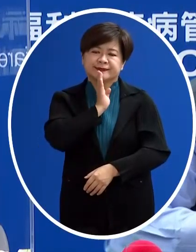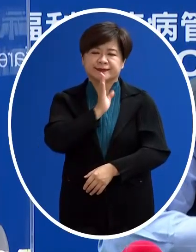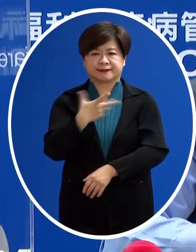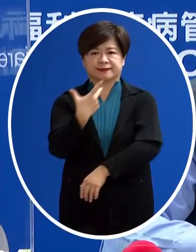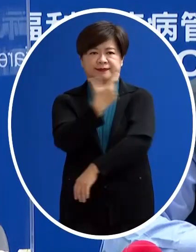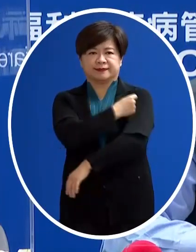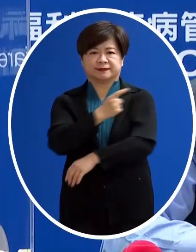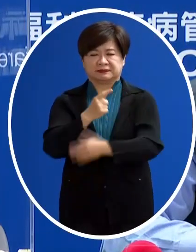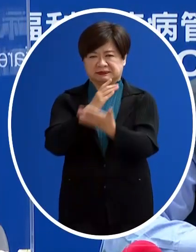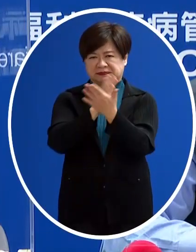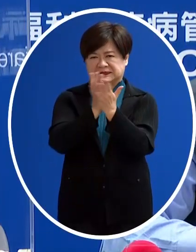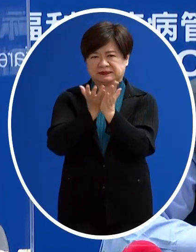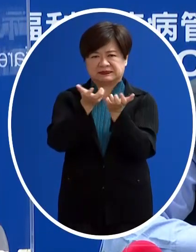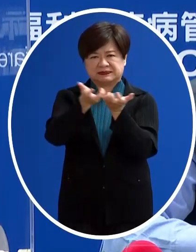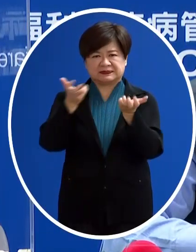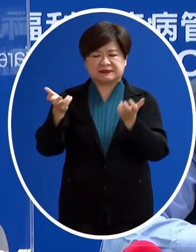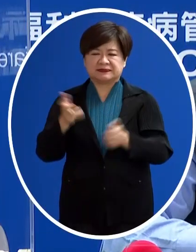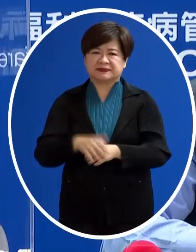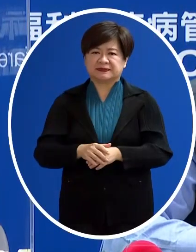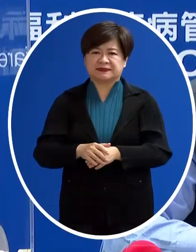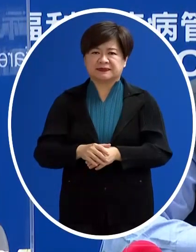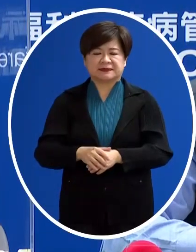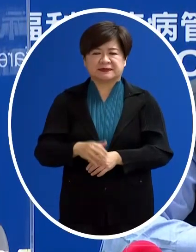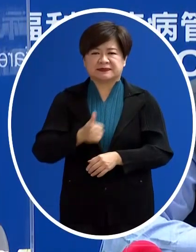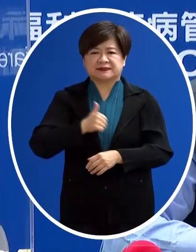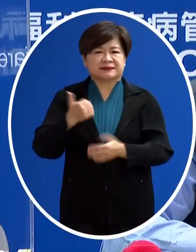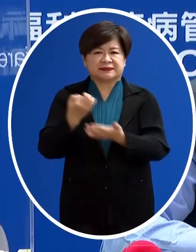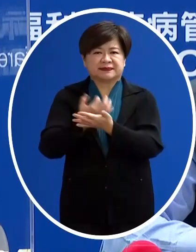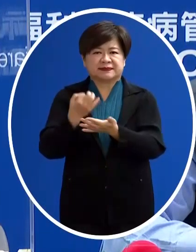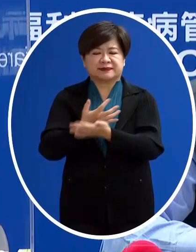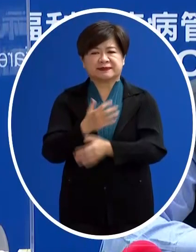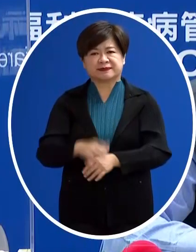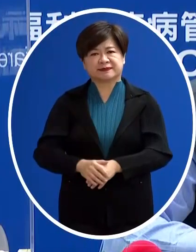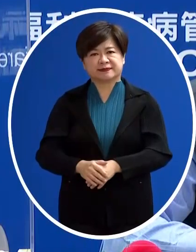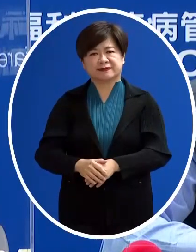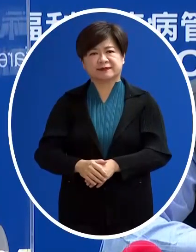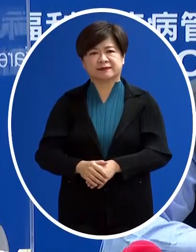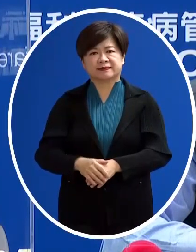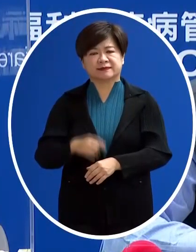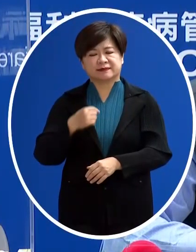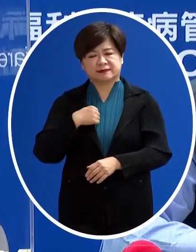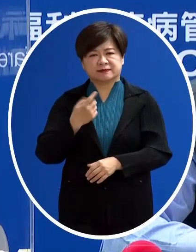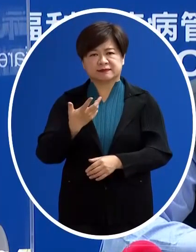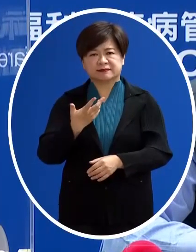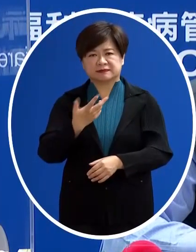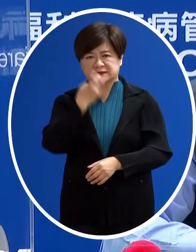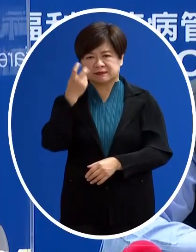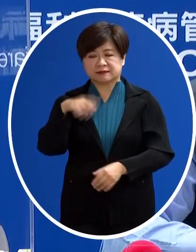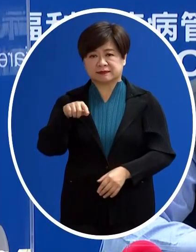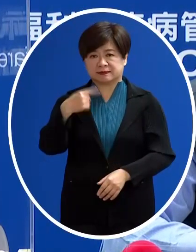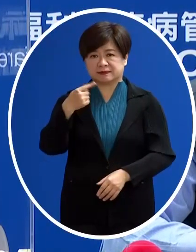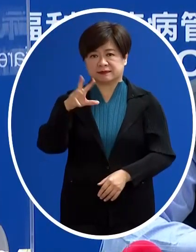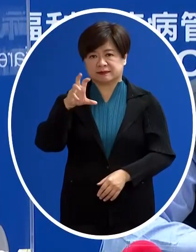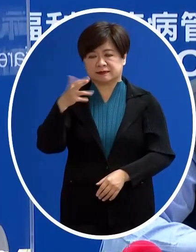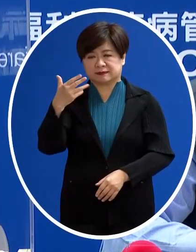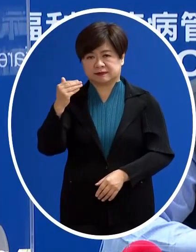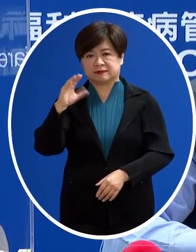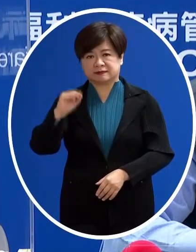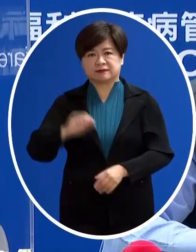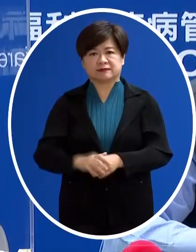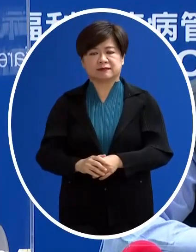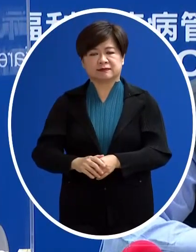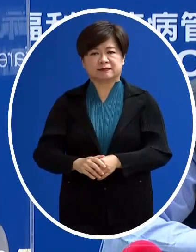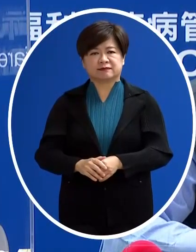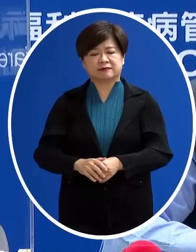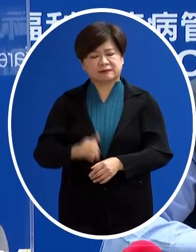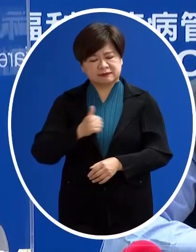苗的总数哈，确实还是不是那么尽人意。我们大概发觉大概就189万嘛哈，连6月17号的再发觉，